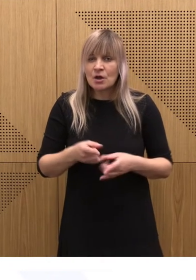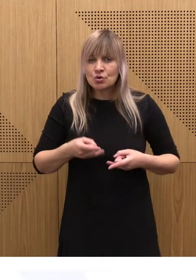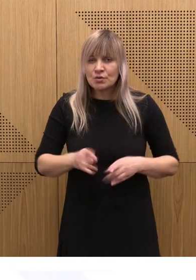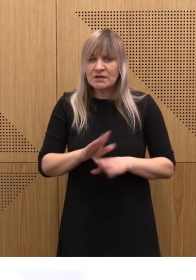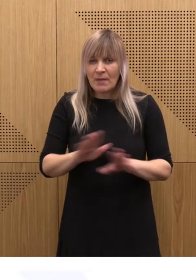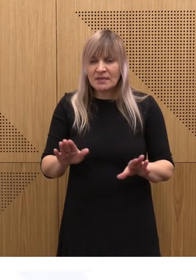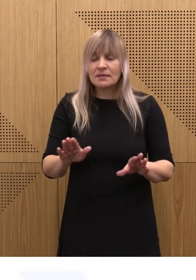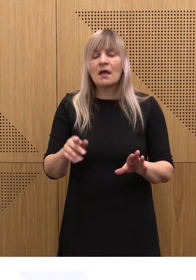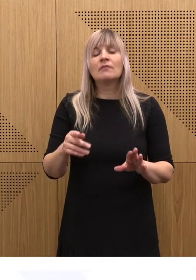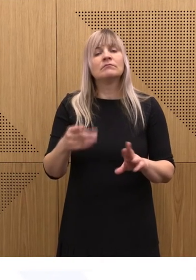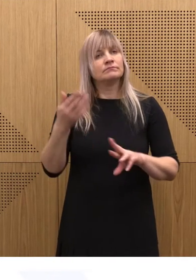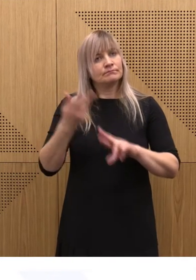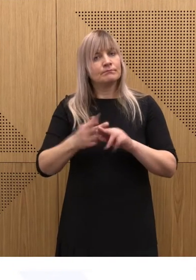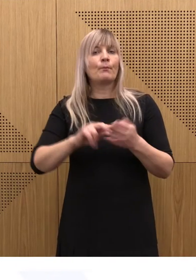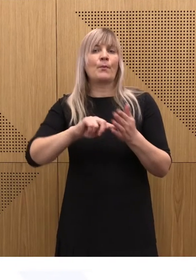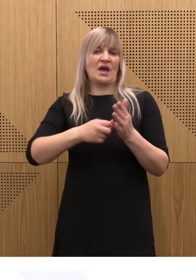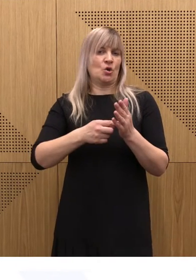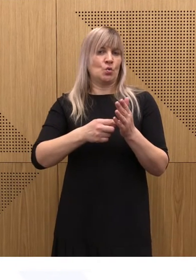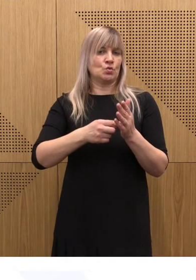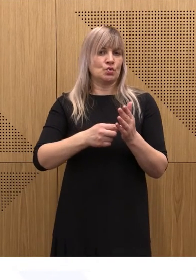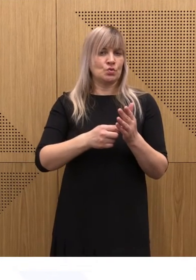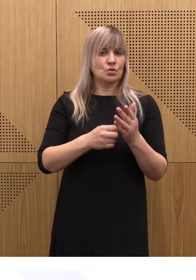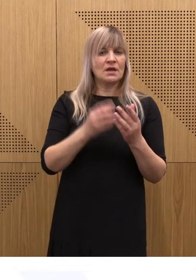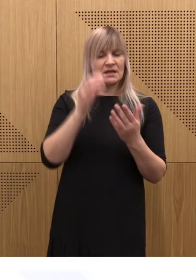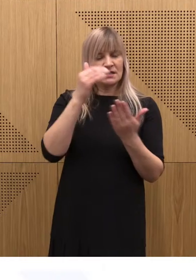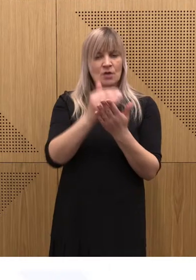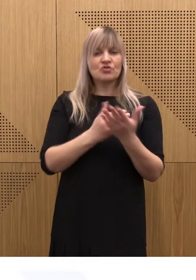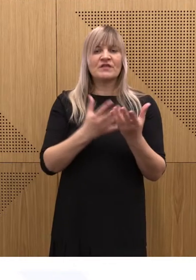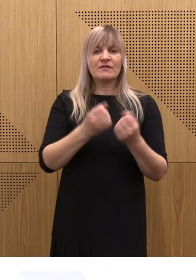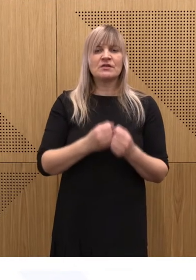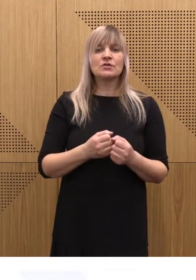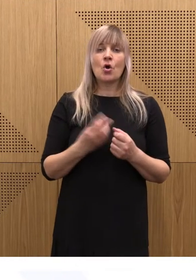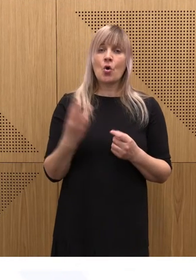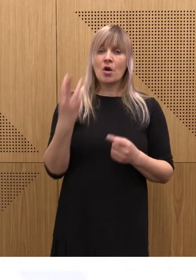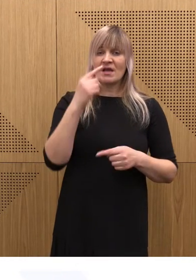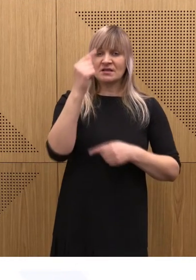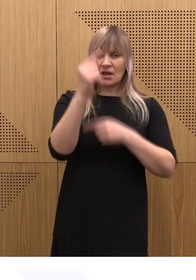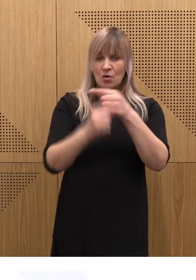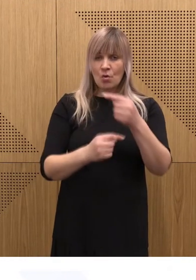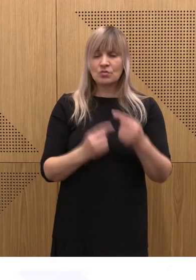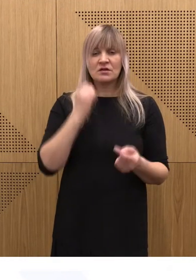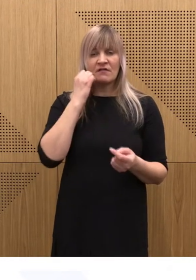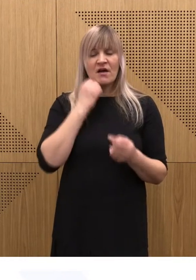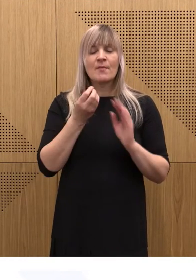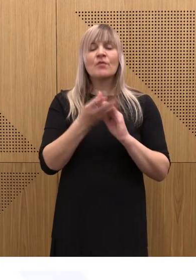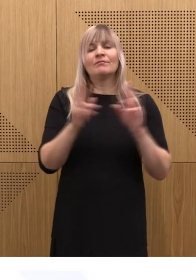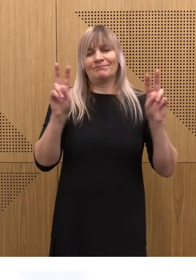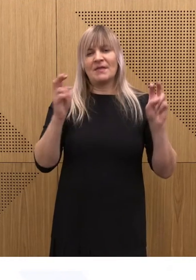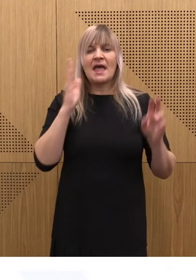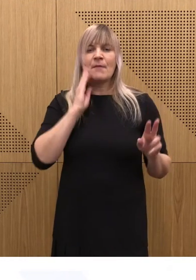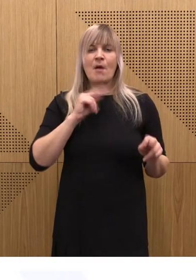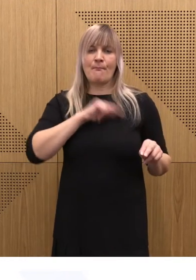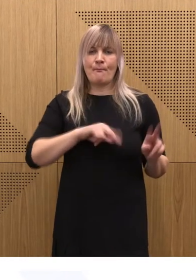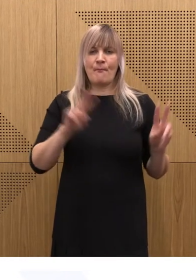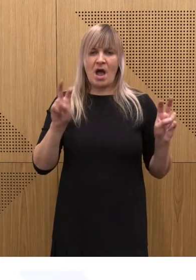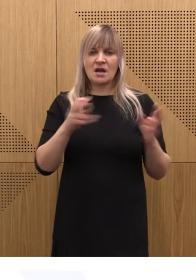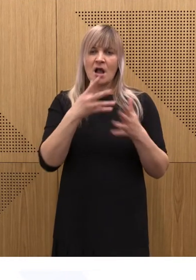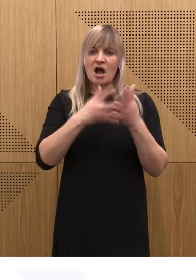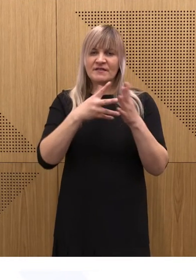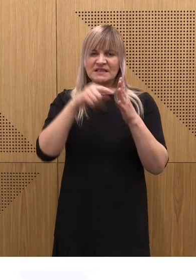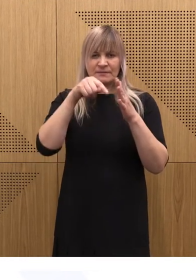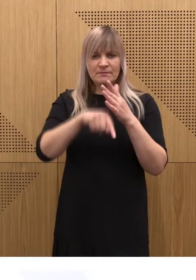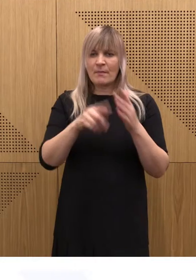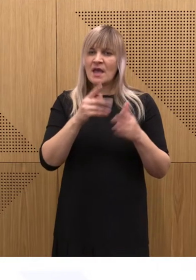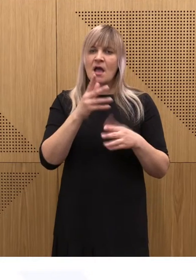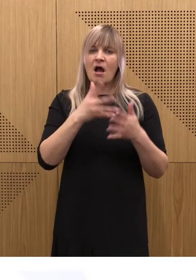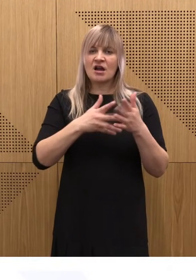perehüvitise seaduse muutmise eelnõu, mille kohaselt ei võeta järgneval 3 aastal vanema hüvitise, rahvakeeli siis emapalga, arvestamisel